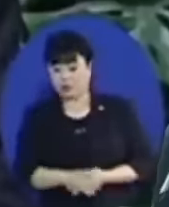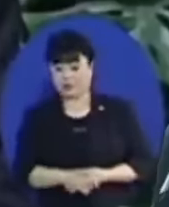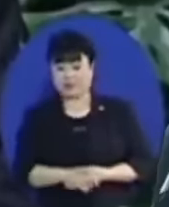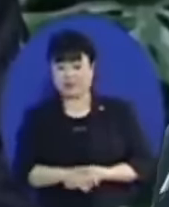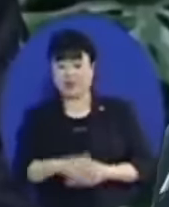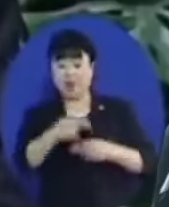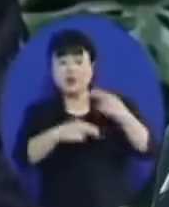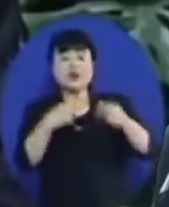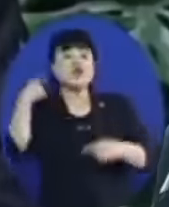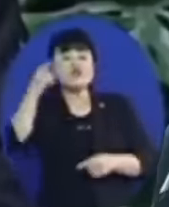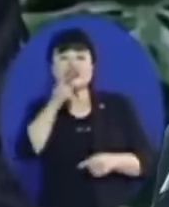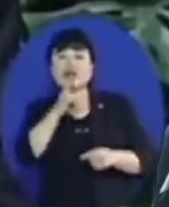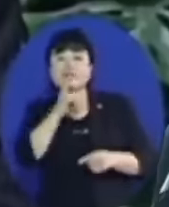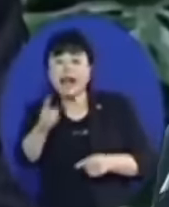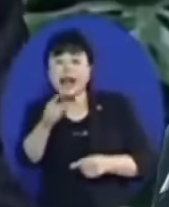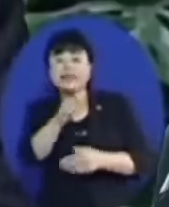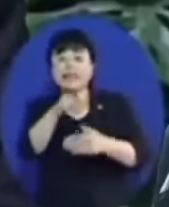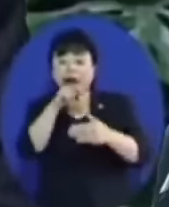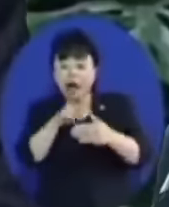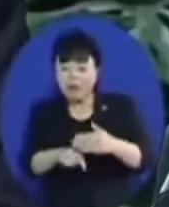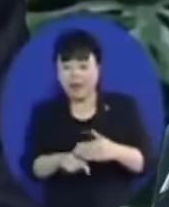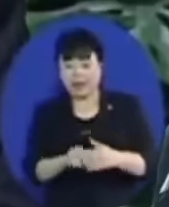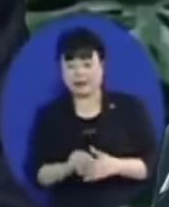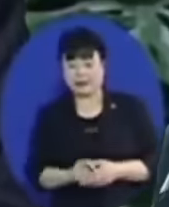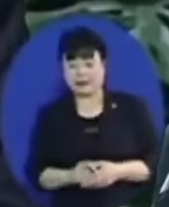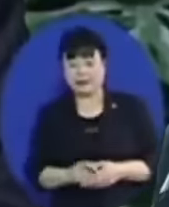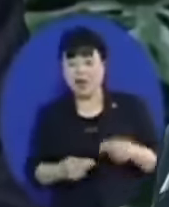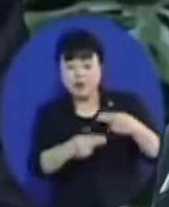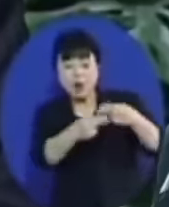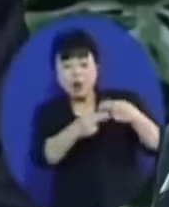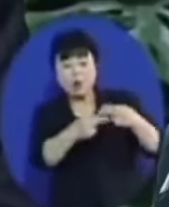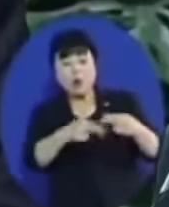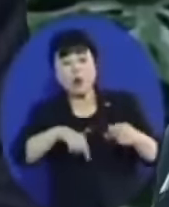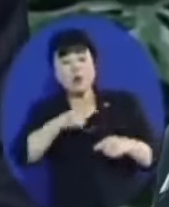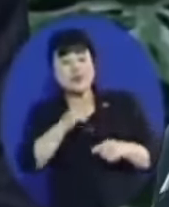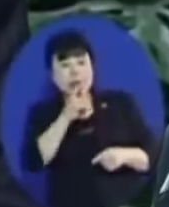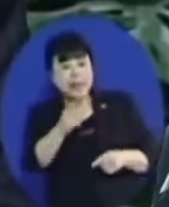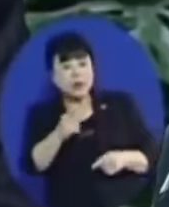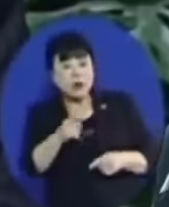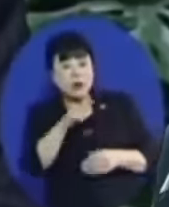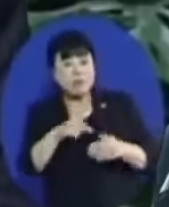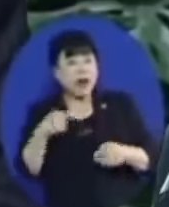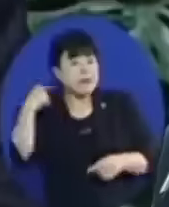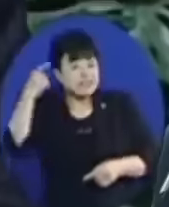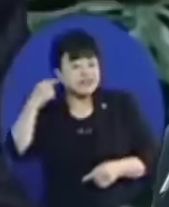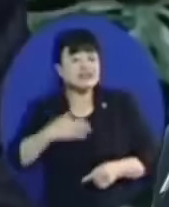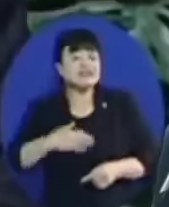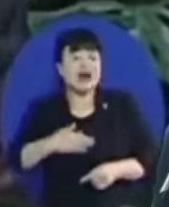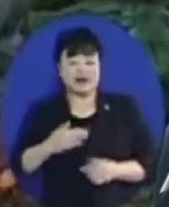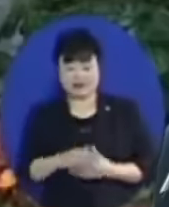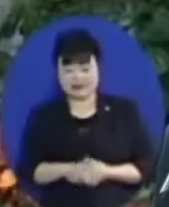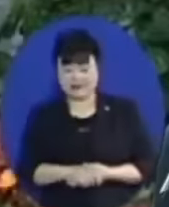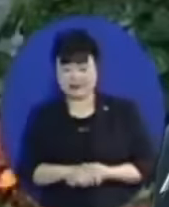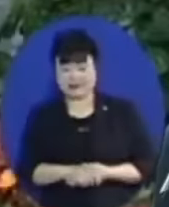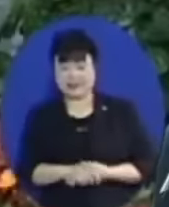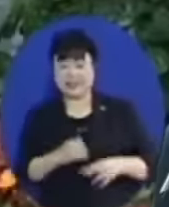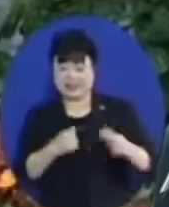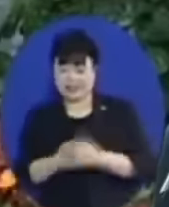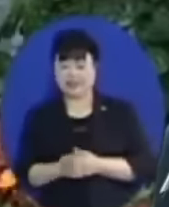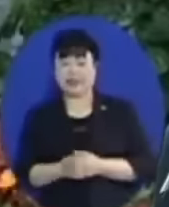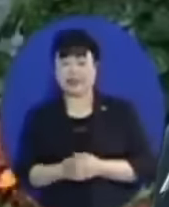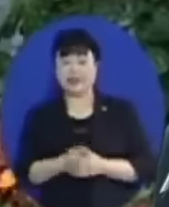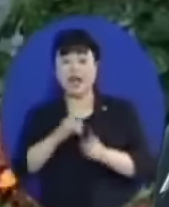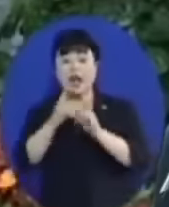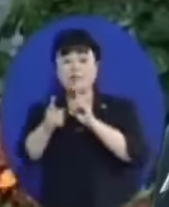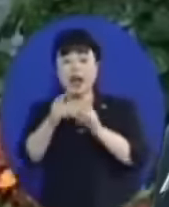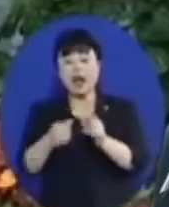그러나 벽에도 귀가 있다는 것은 내 마음이, 내가 벽 보고 혼자 말해도 내 마음이 내 말을 듣는다는 것입니다. 그러므로 내